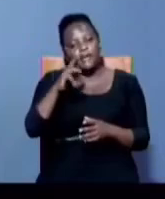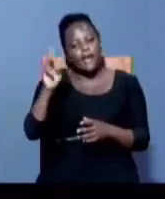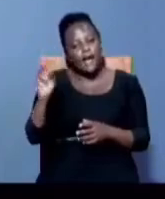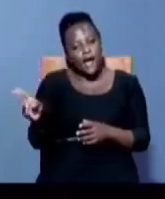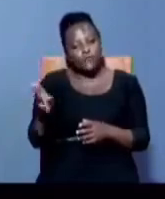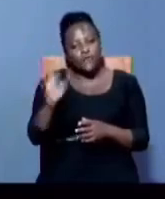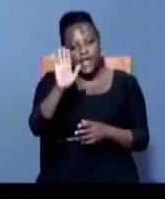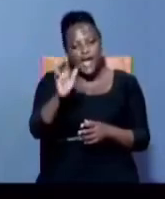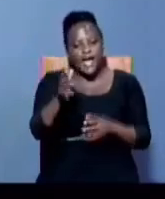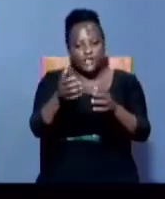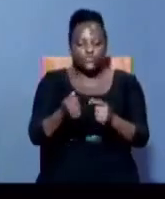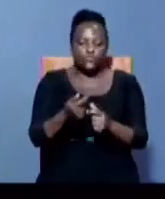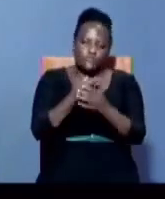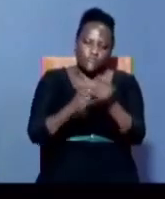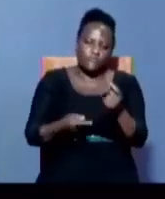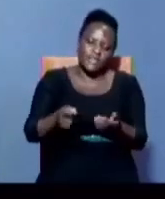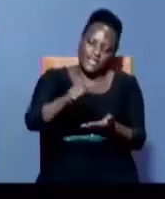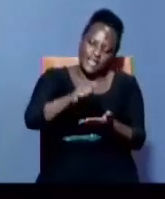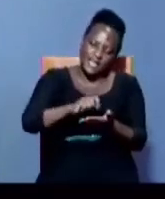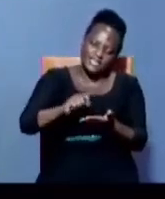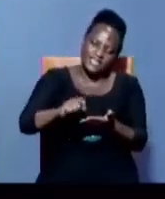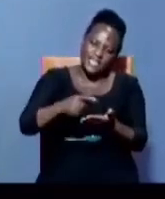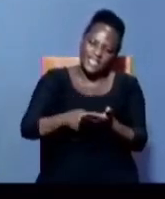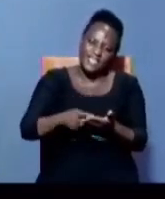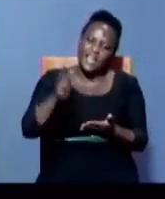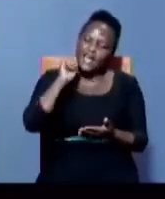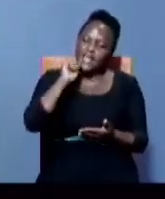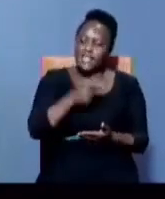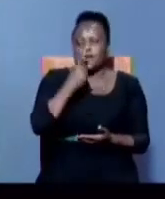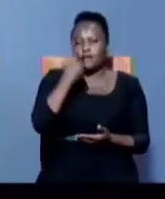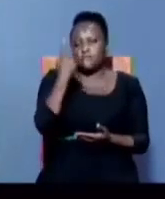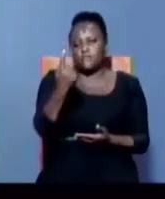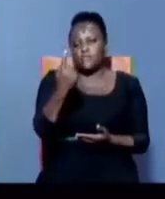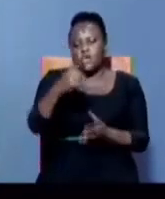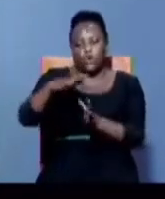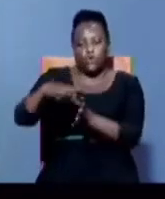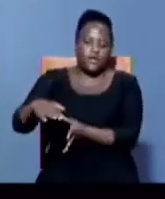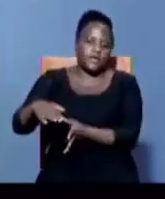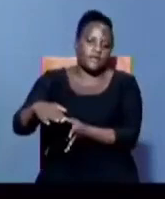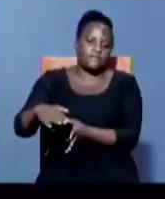achukue fimbo, kisha andika jina la kila mtu, weka hapo.